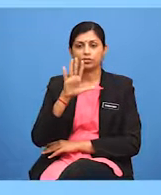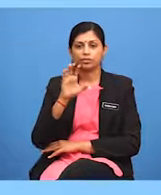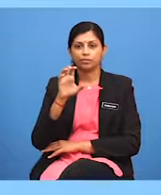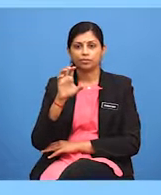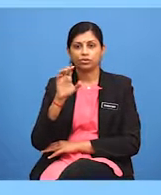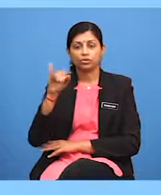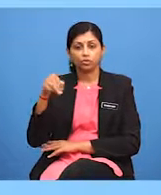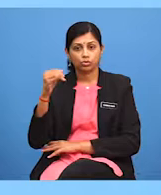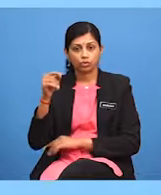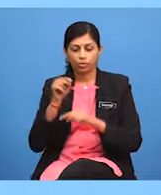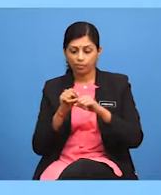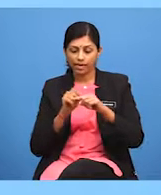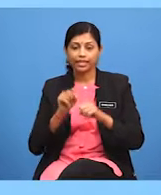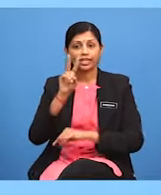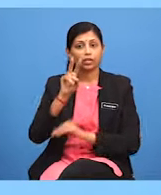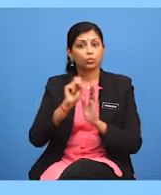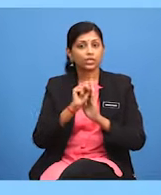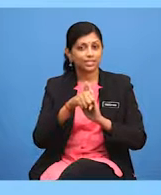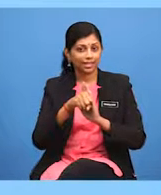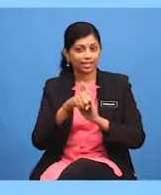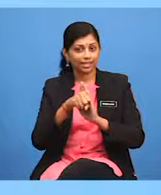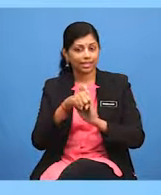dengan 2 saat sama dengan